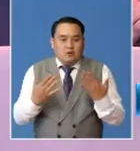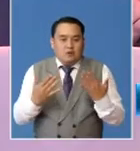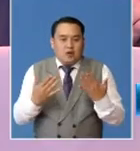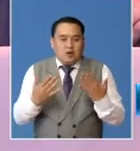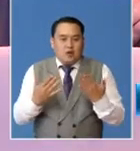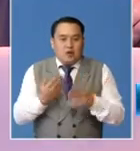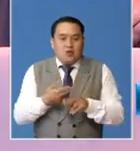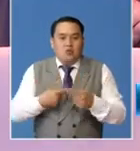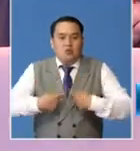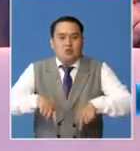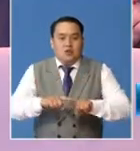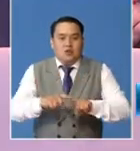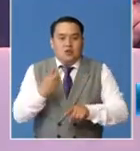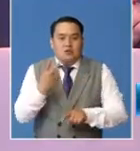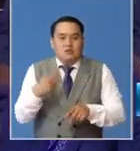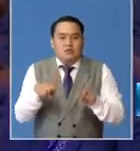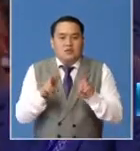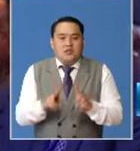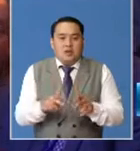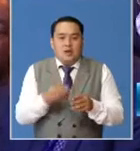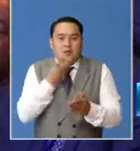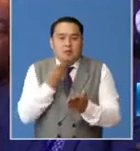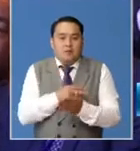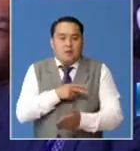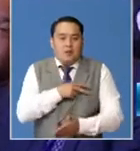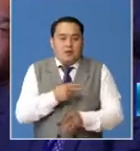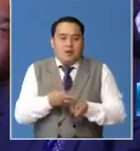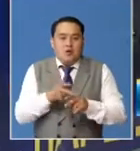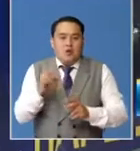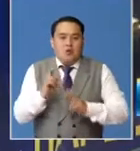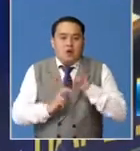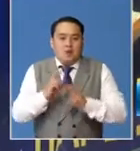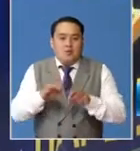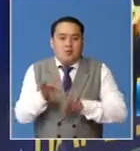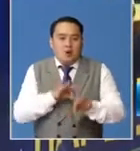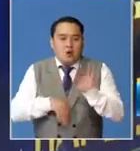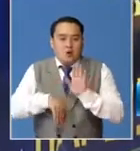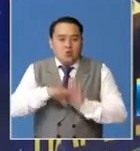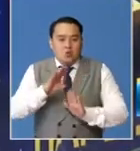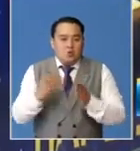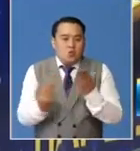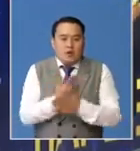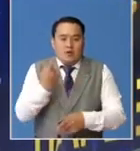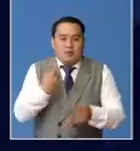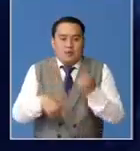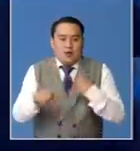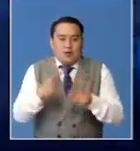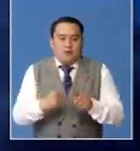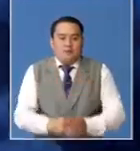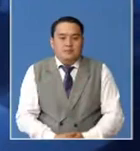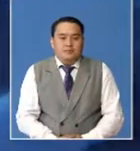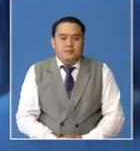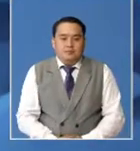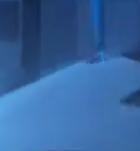Кроме того, учреждены две специальные премии. Это «Лучший индустриальный проект» и «Лучший инновационный проект». Азат Жумаханов,